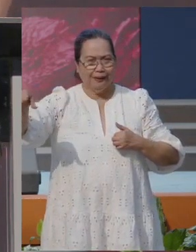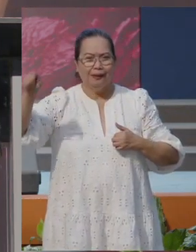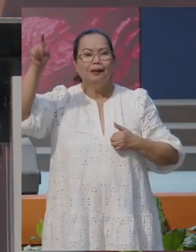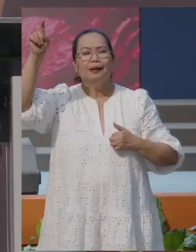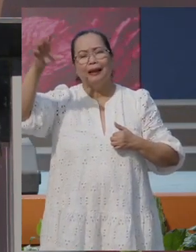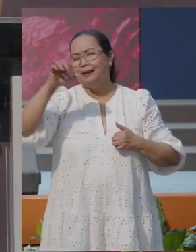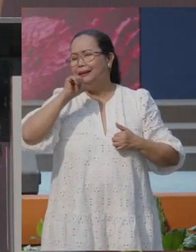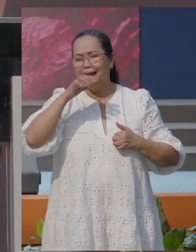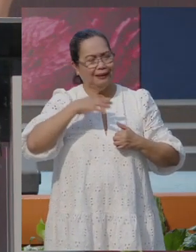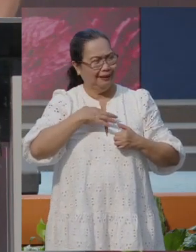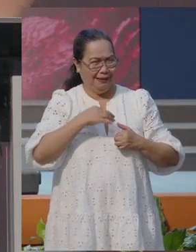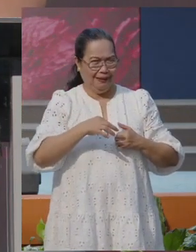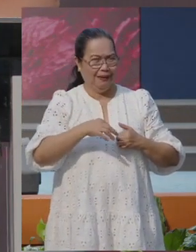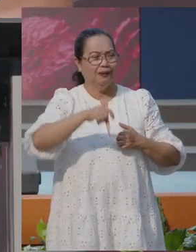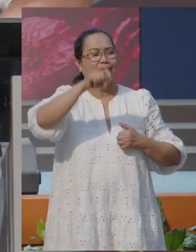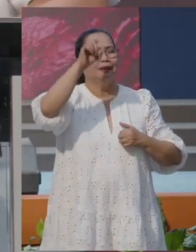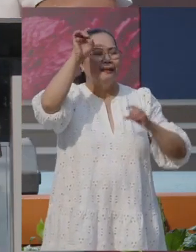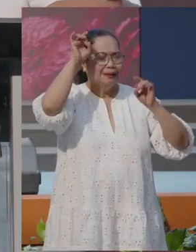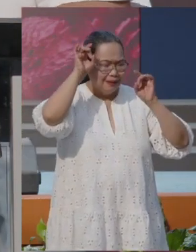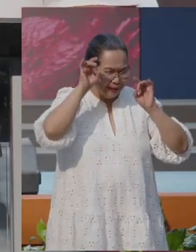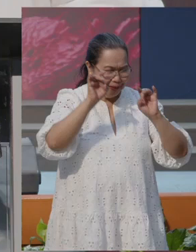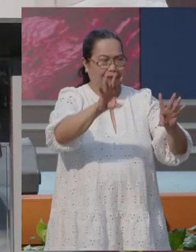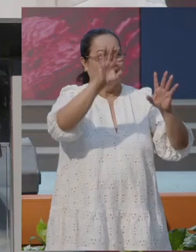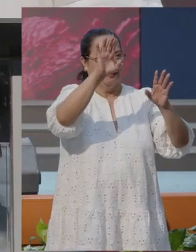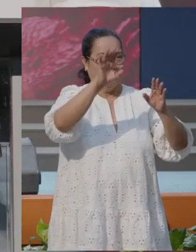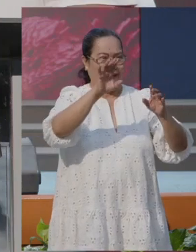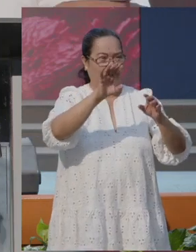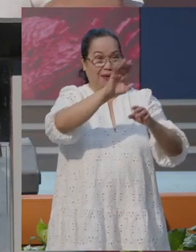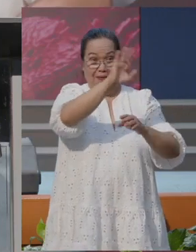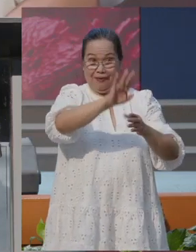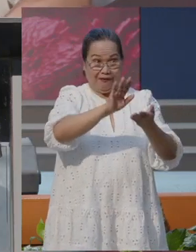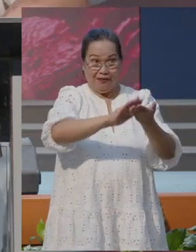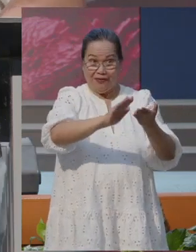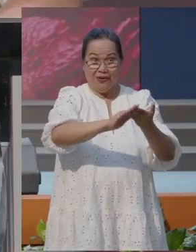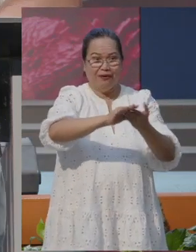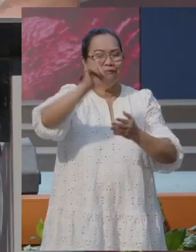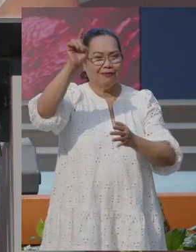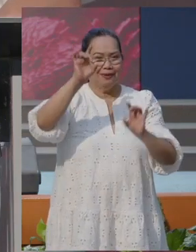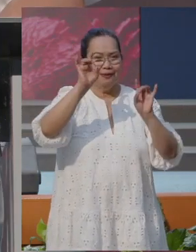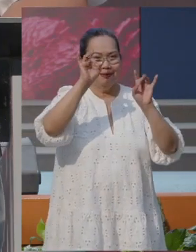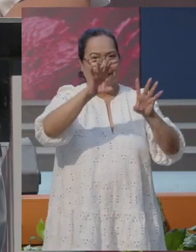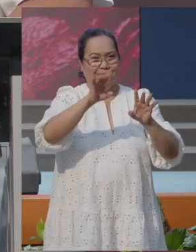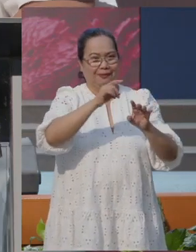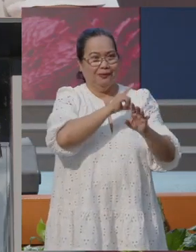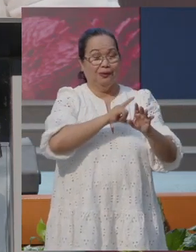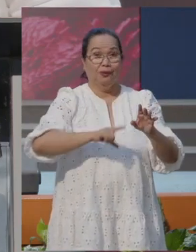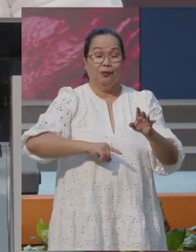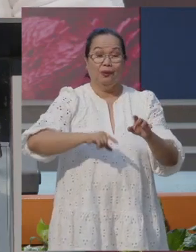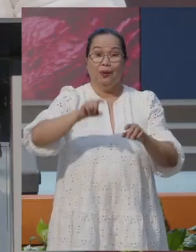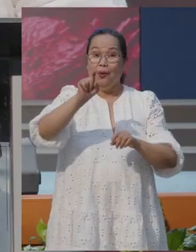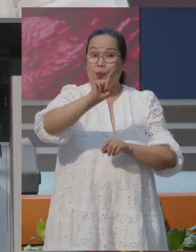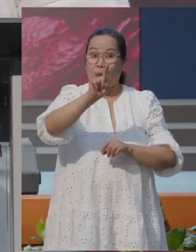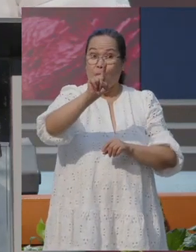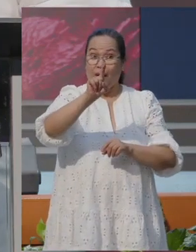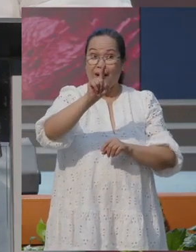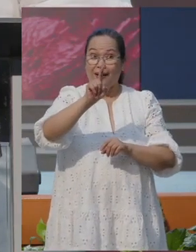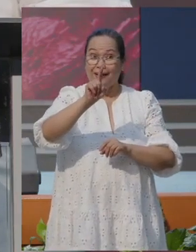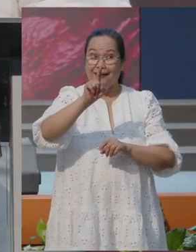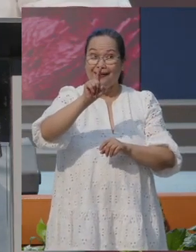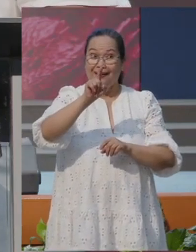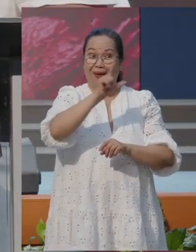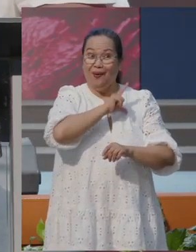yun. Kinamumuhian niya yun. Kaya nga nilagay niya sa Lord's Prayer, di ba? Naalala niya sa Matthew